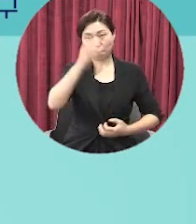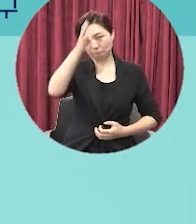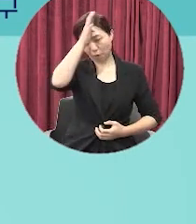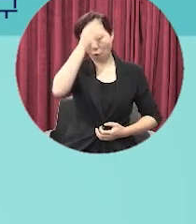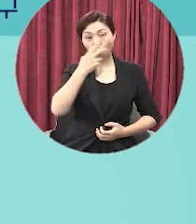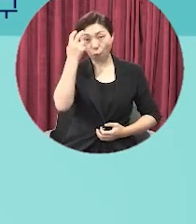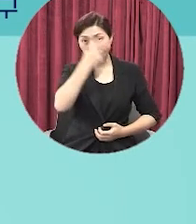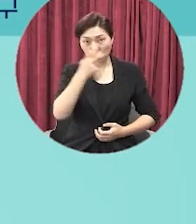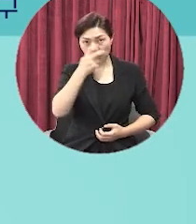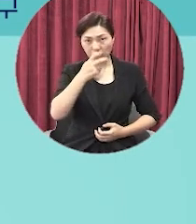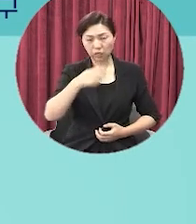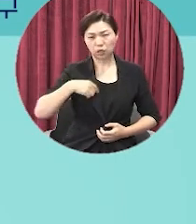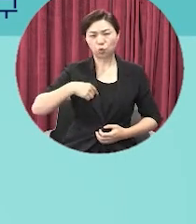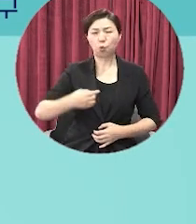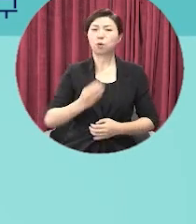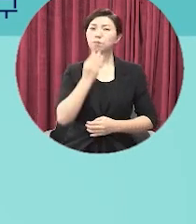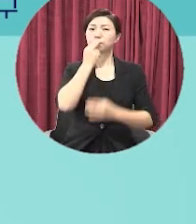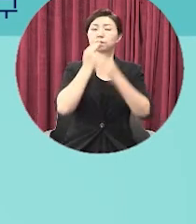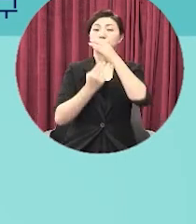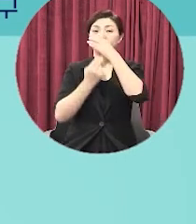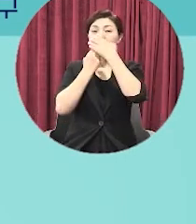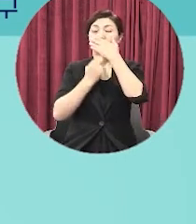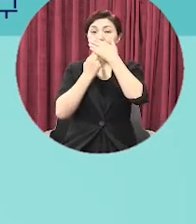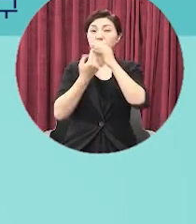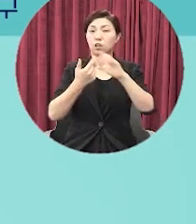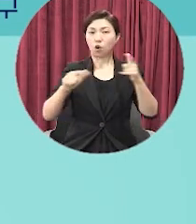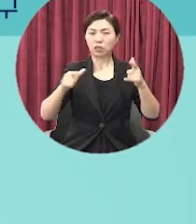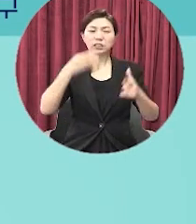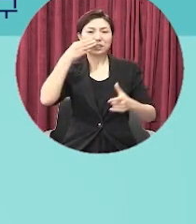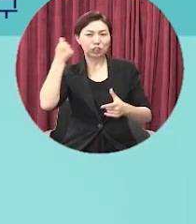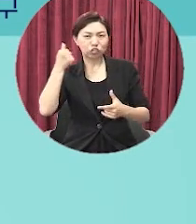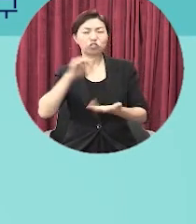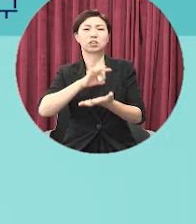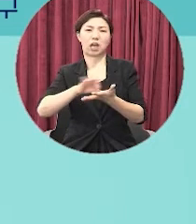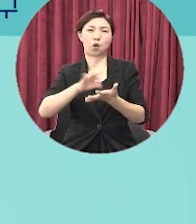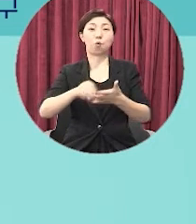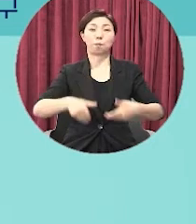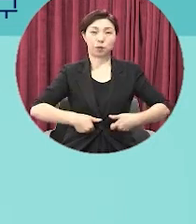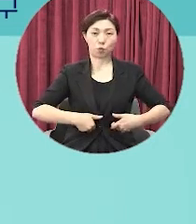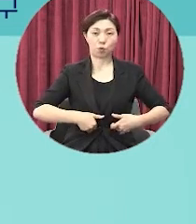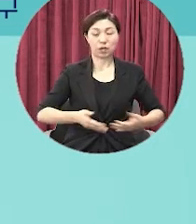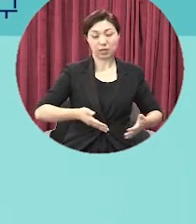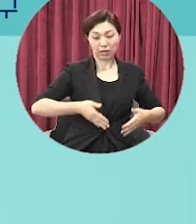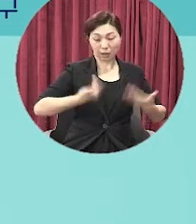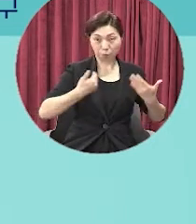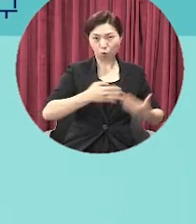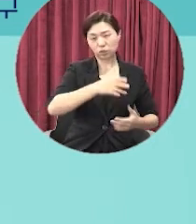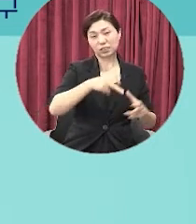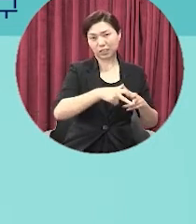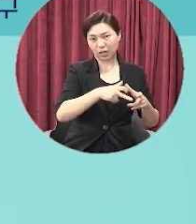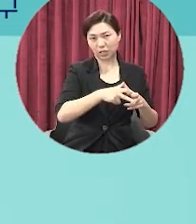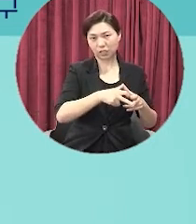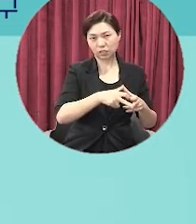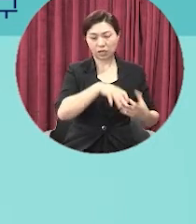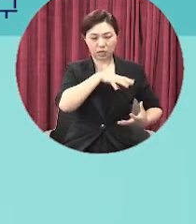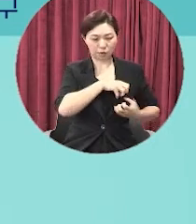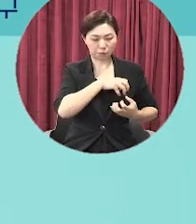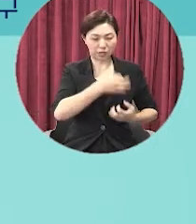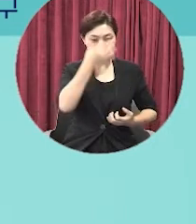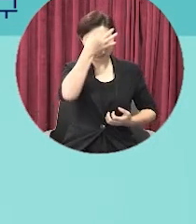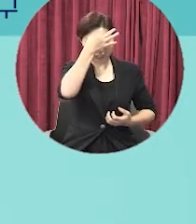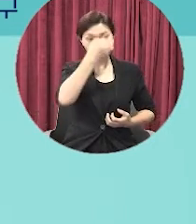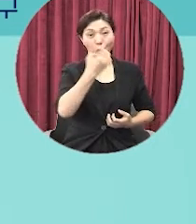비침습적 인고 후기 적용 등이 필요 하겠고 경증에서 는 실패기 는 모니터링은 똑같이 필요하겠지만 1년